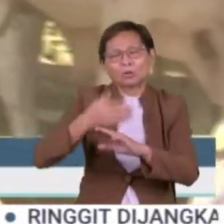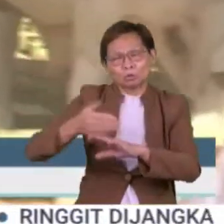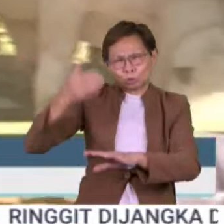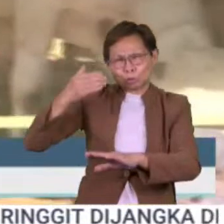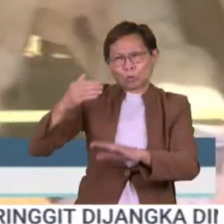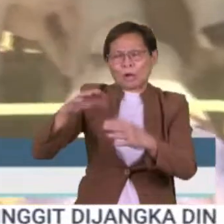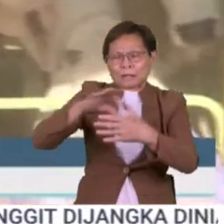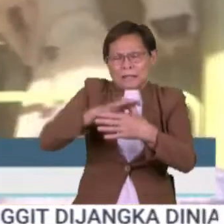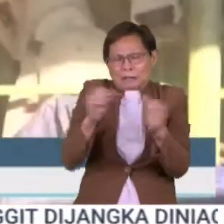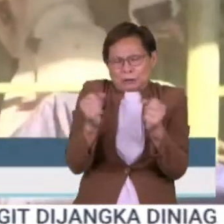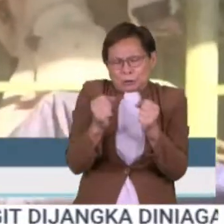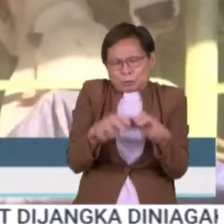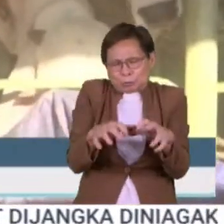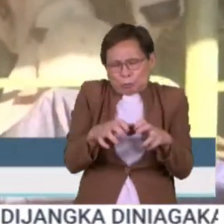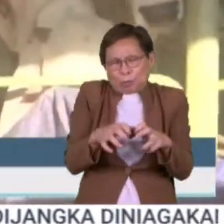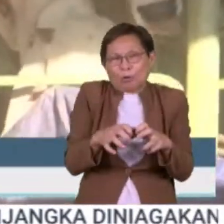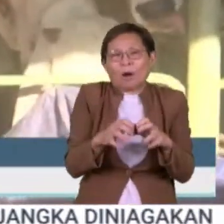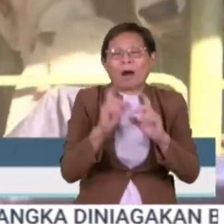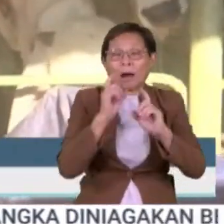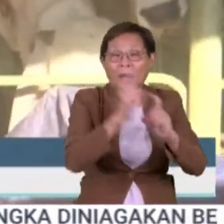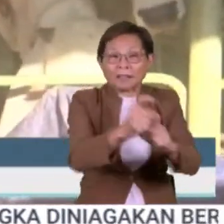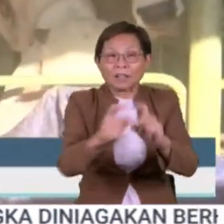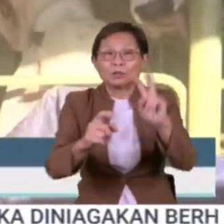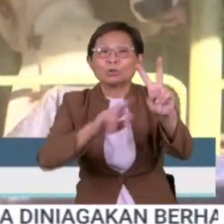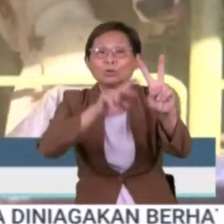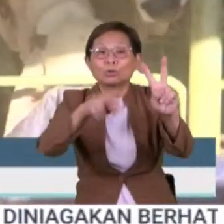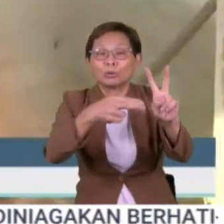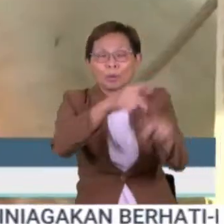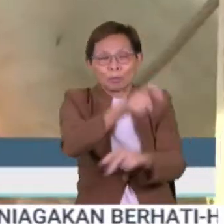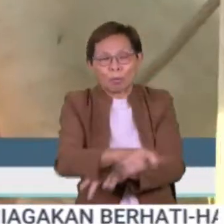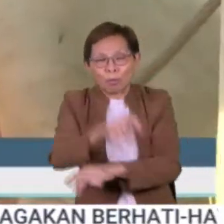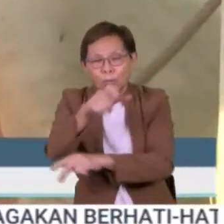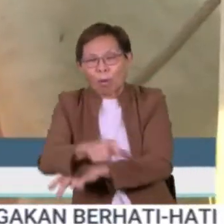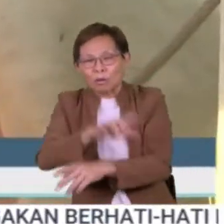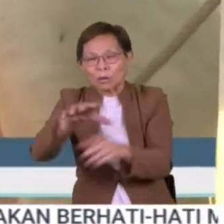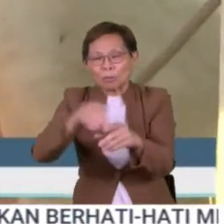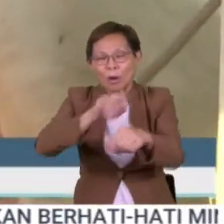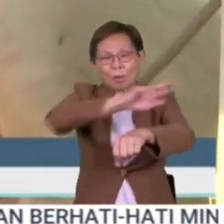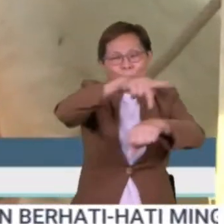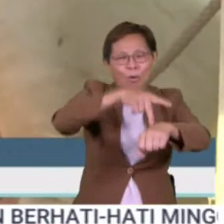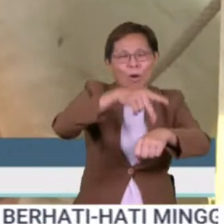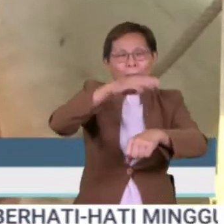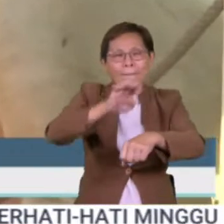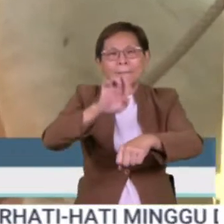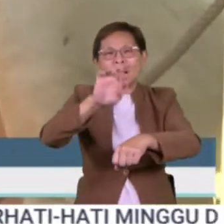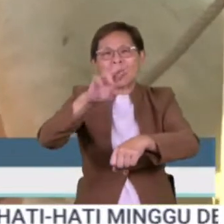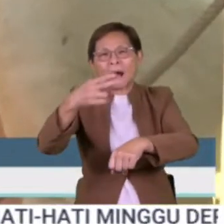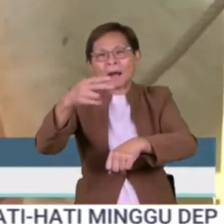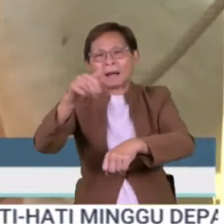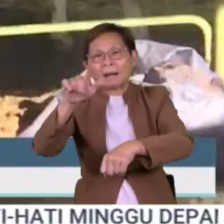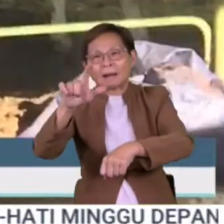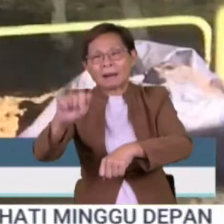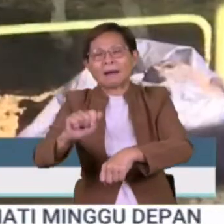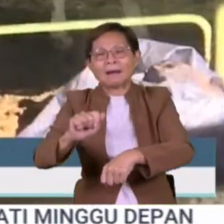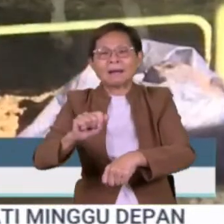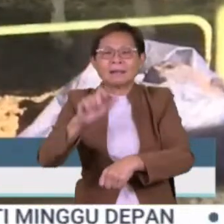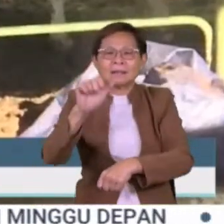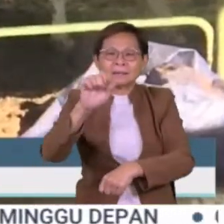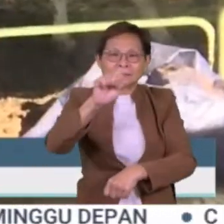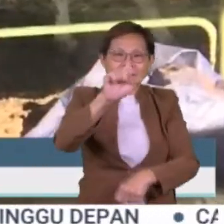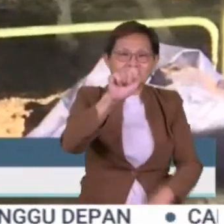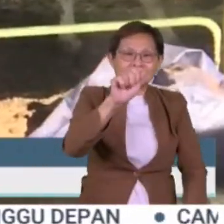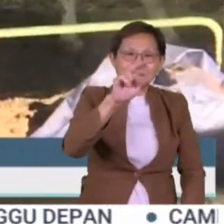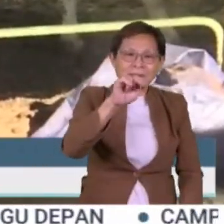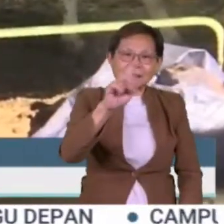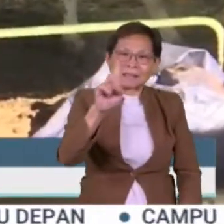sejuk beku kepada 2000 penduduk kawasan Tanjung papat termasuk di Pulau Berhala Sandakan hal ini